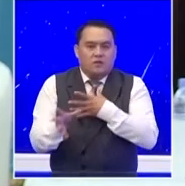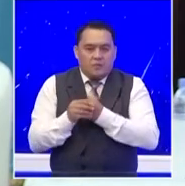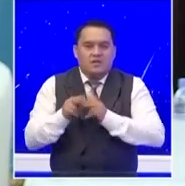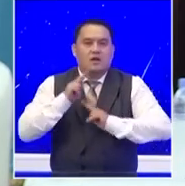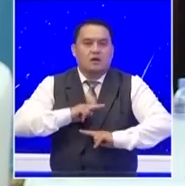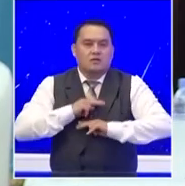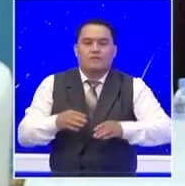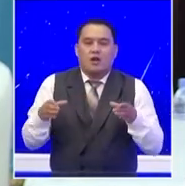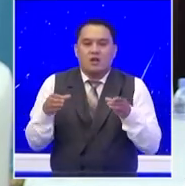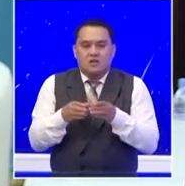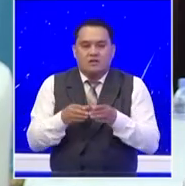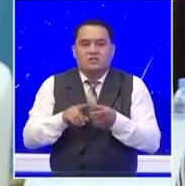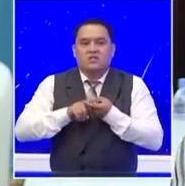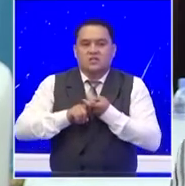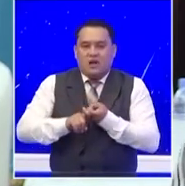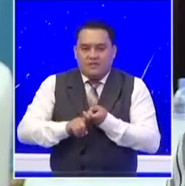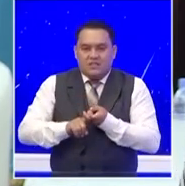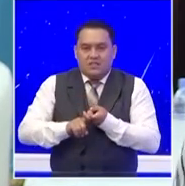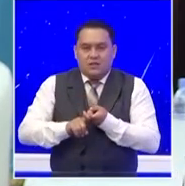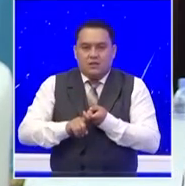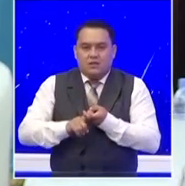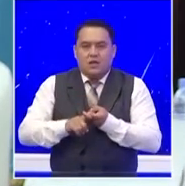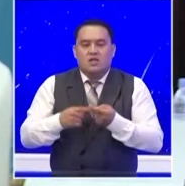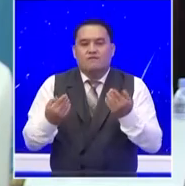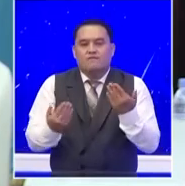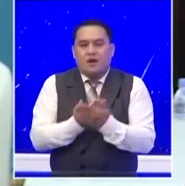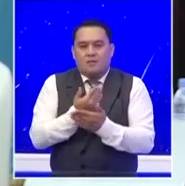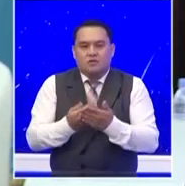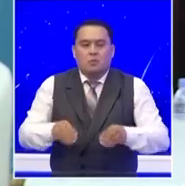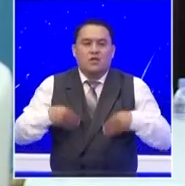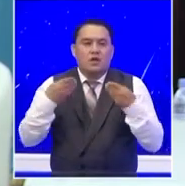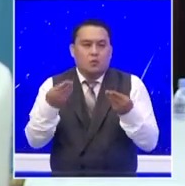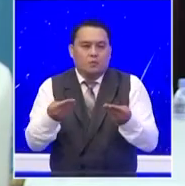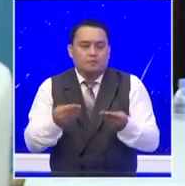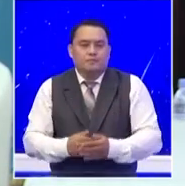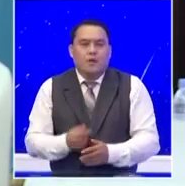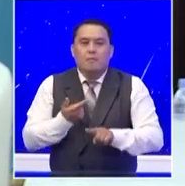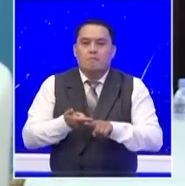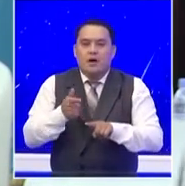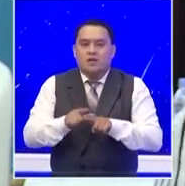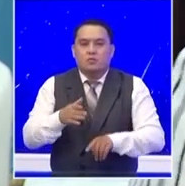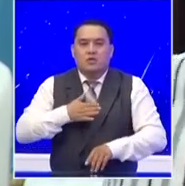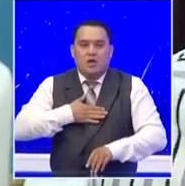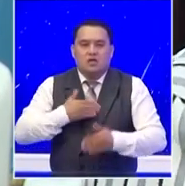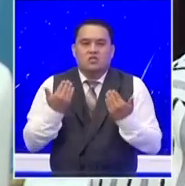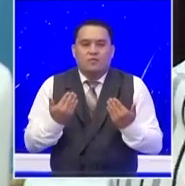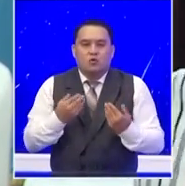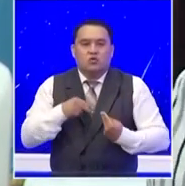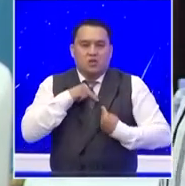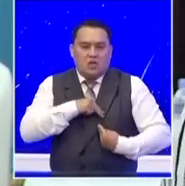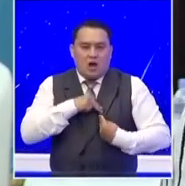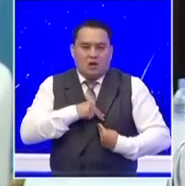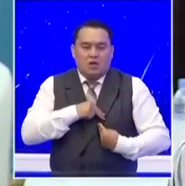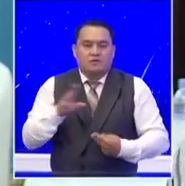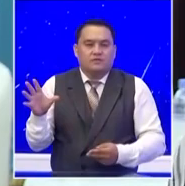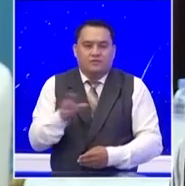всего коллектива зависит та информация, которую мы подаем. Поэтому, я считаю, сегодняшняя награда – это